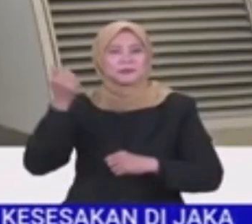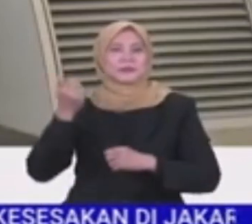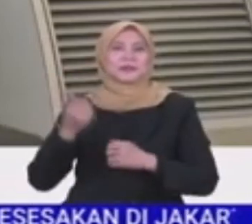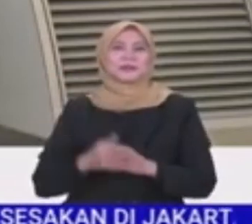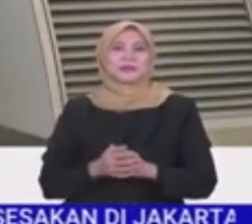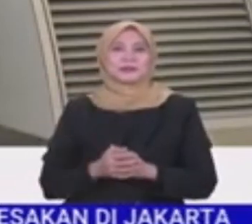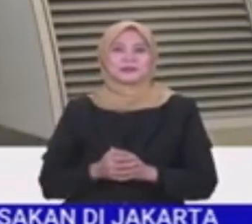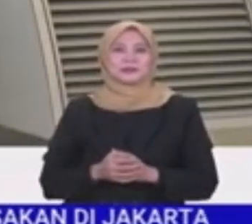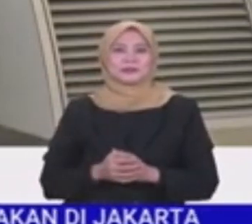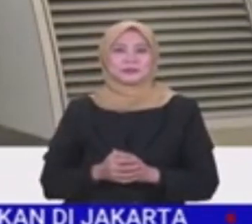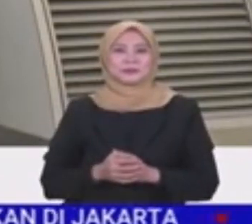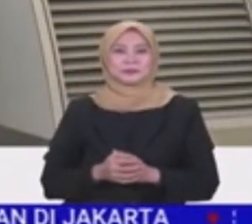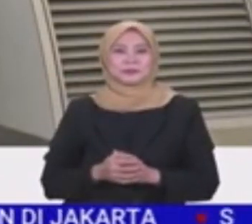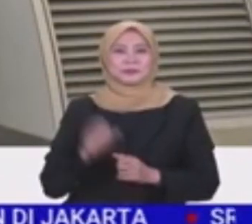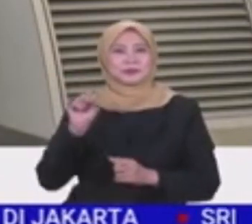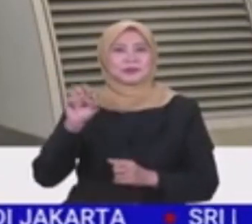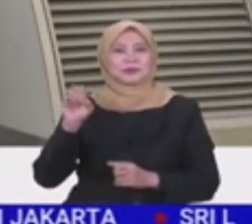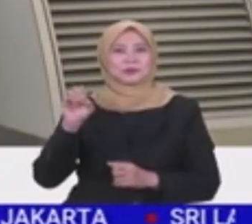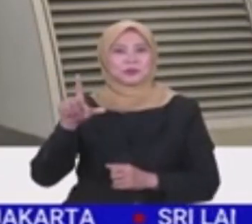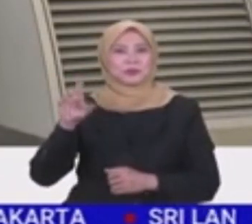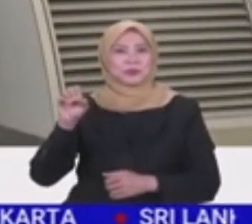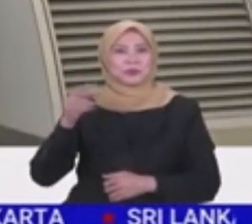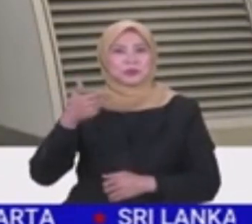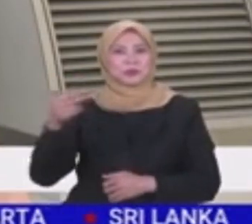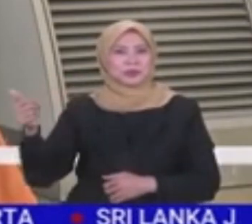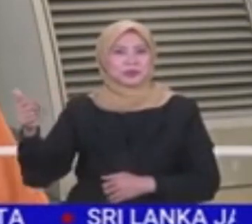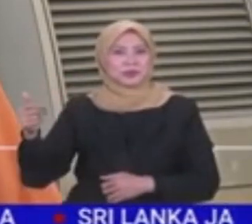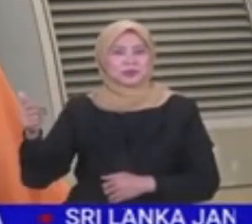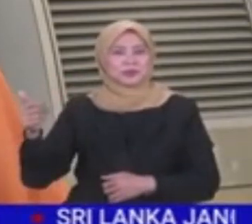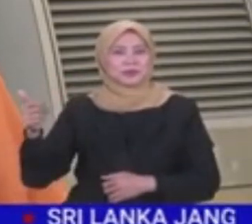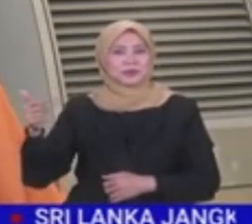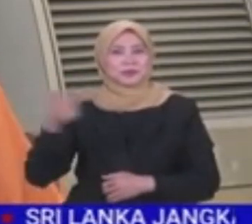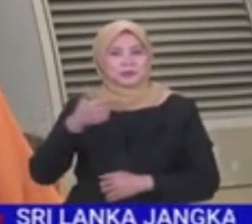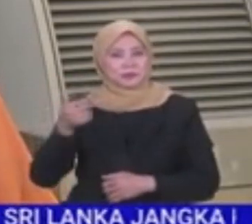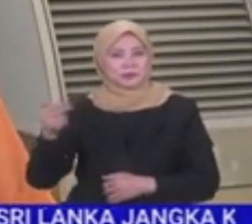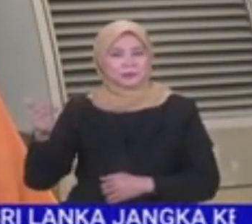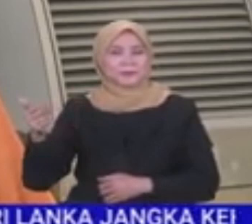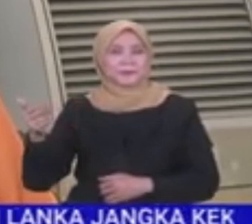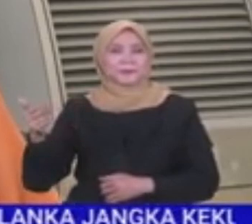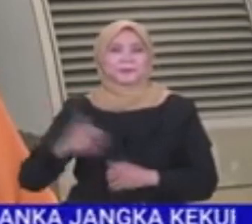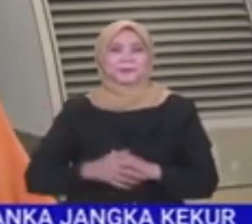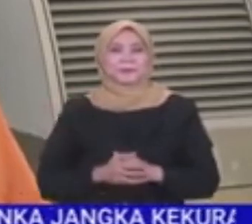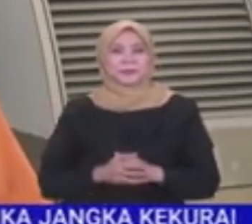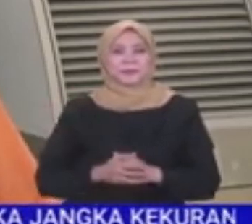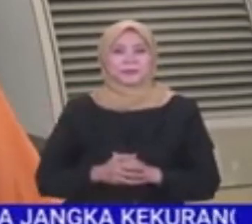sini, itu lah, di Solo. Untuk menjadikan benda apa,